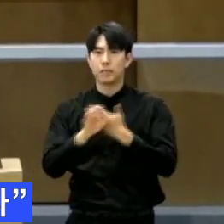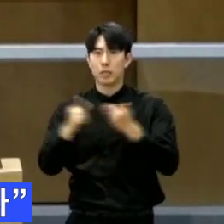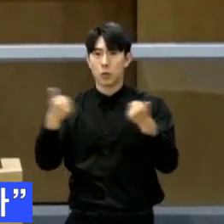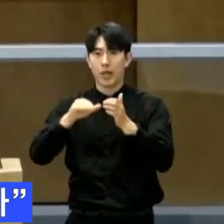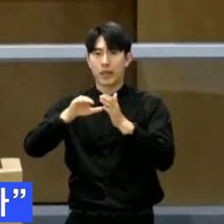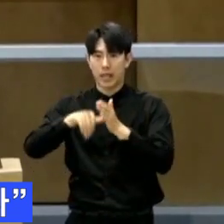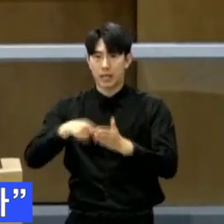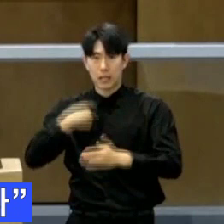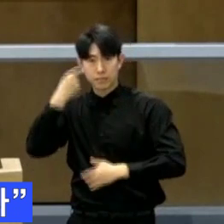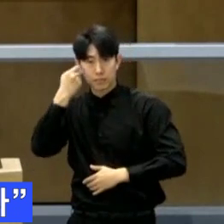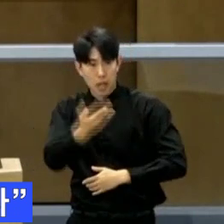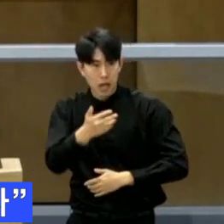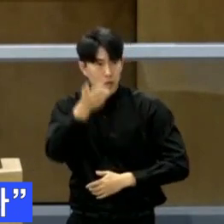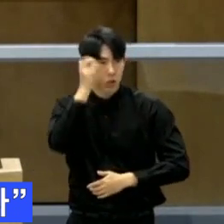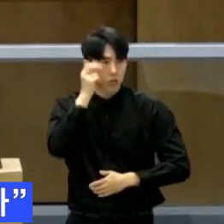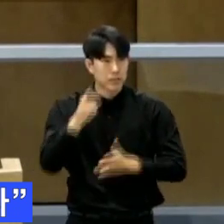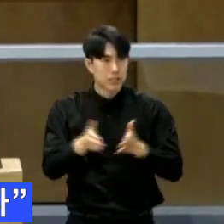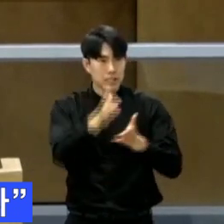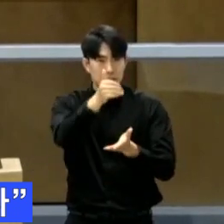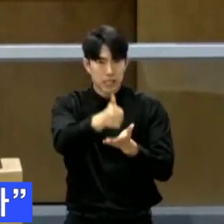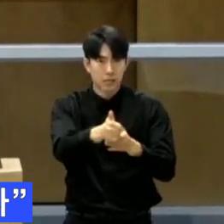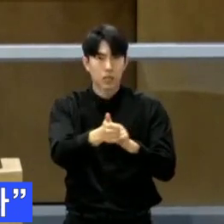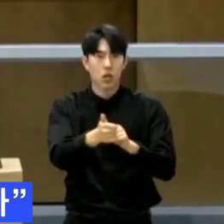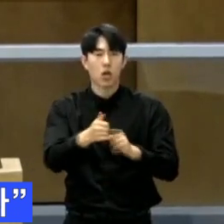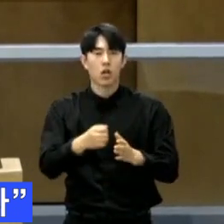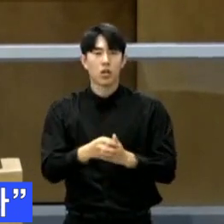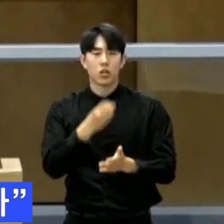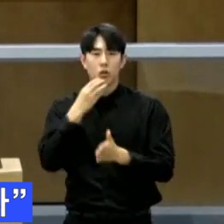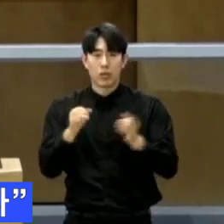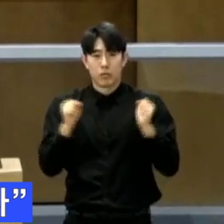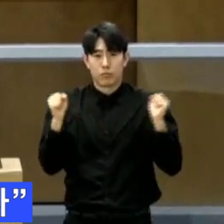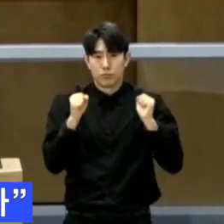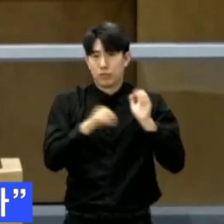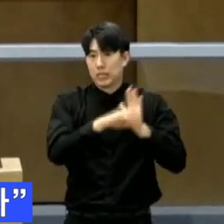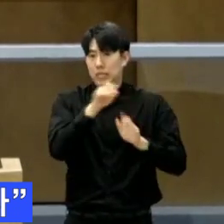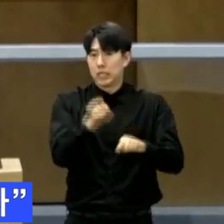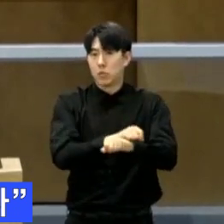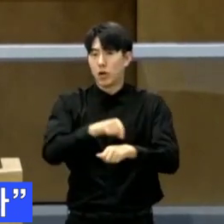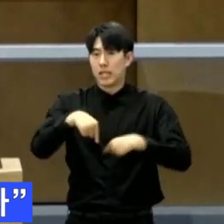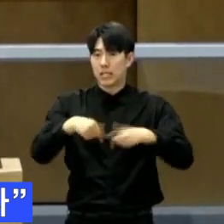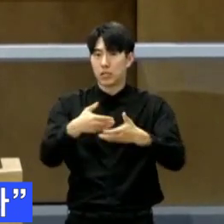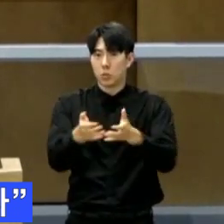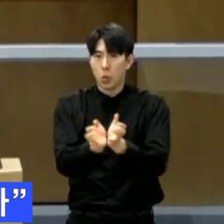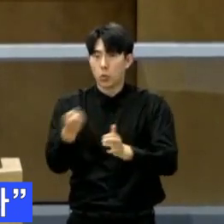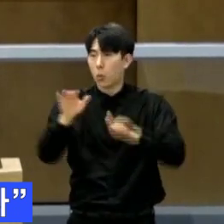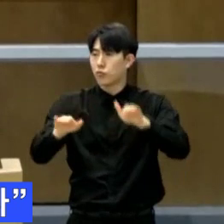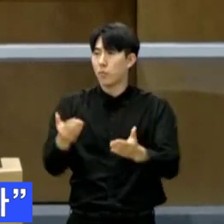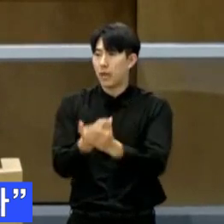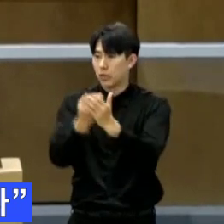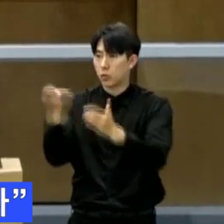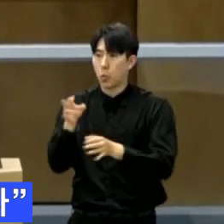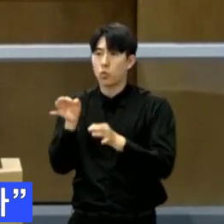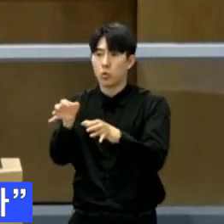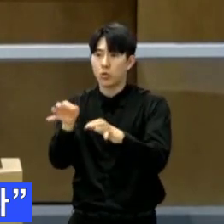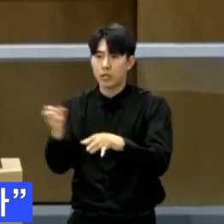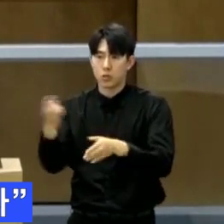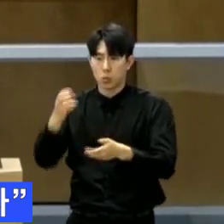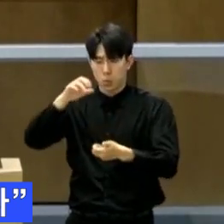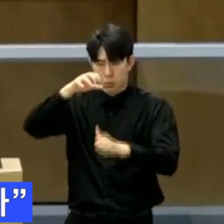질문을 통해 지사님께 경기 북부 특별자치도 설치와 경기 북부 균형 발전, 경기 북부 투자 유치, 규제